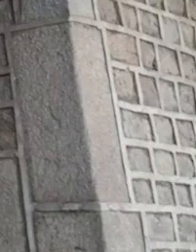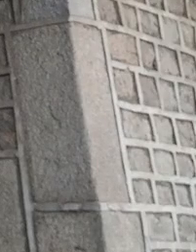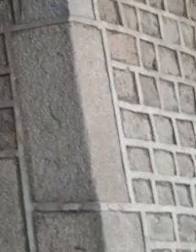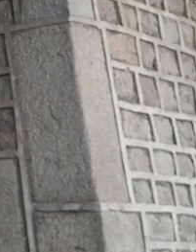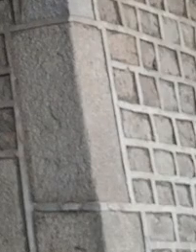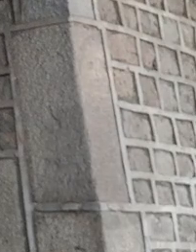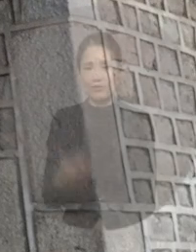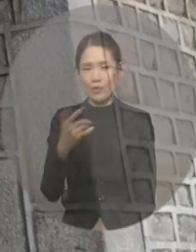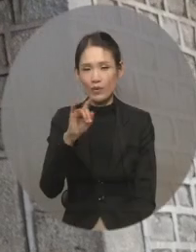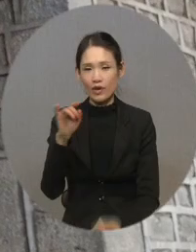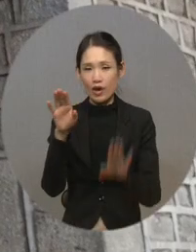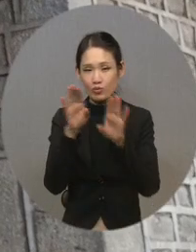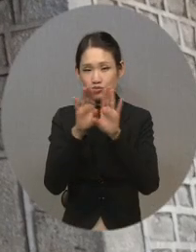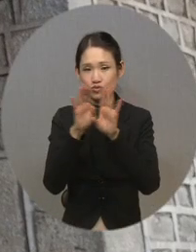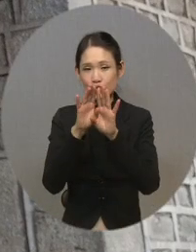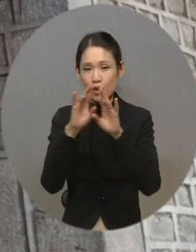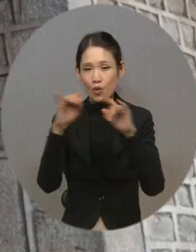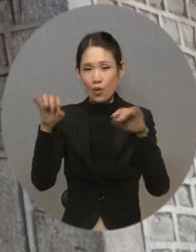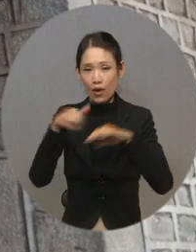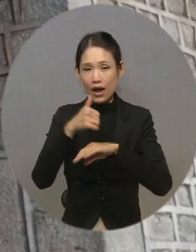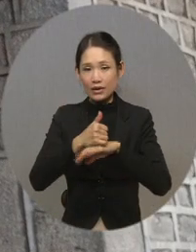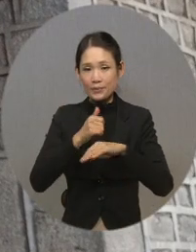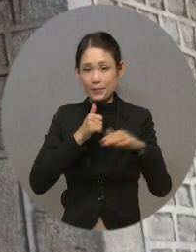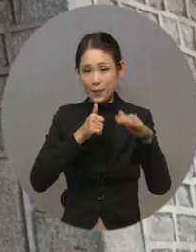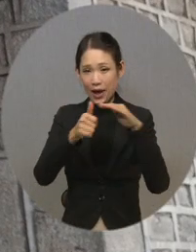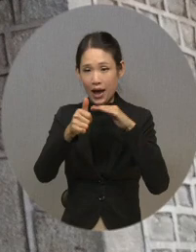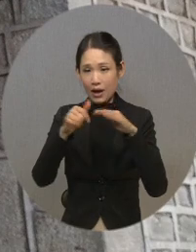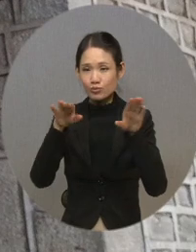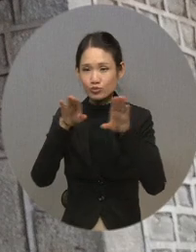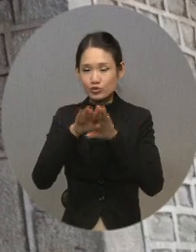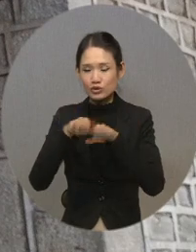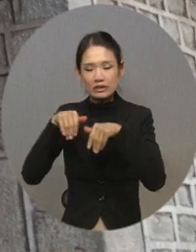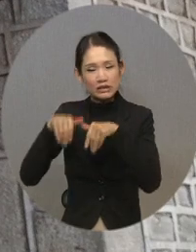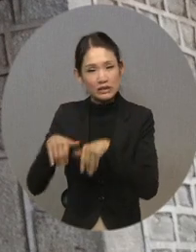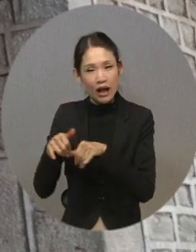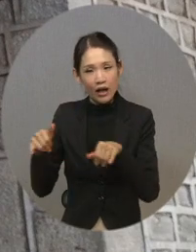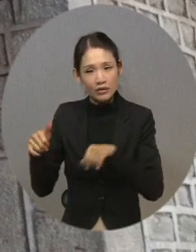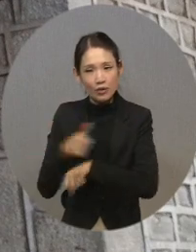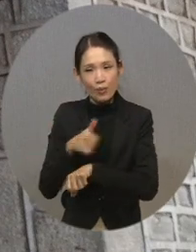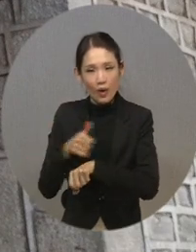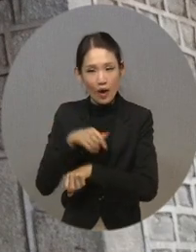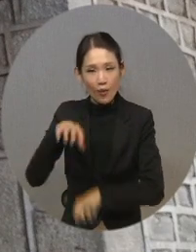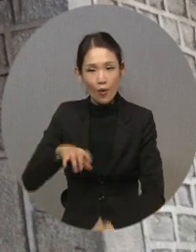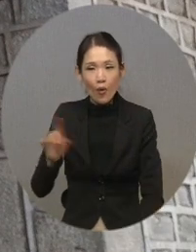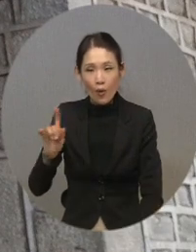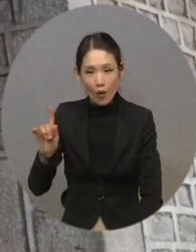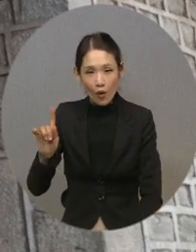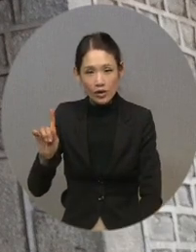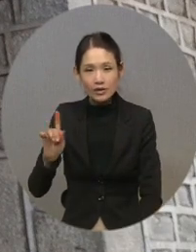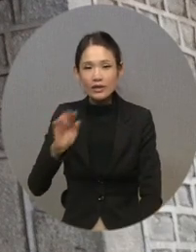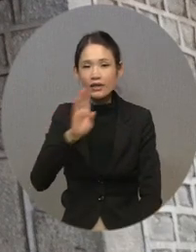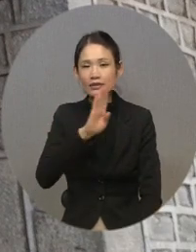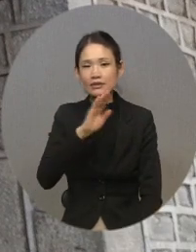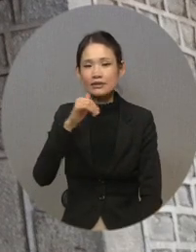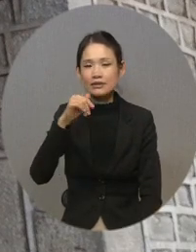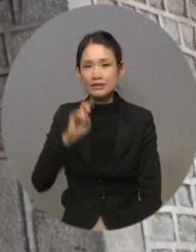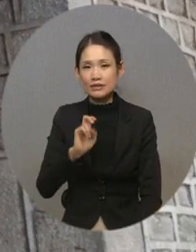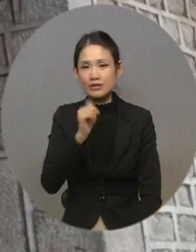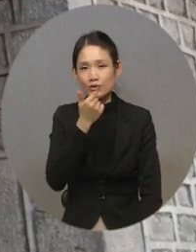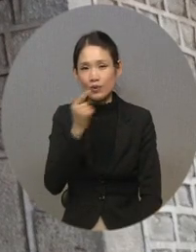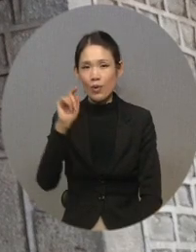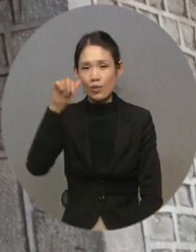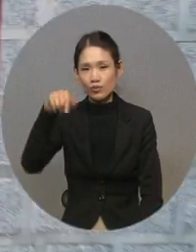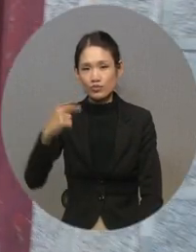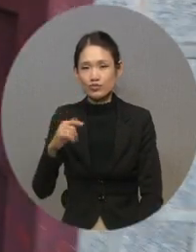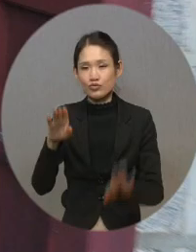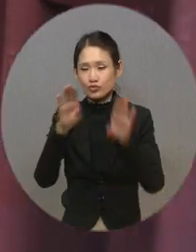도나문이 왕이 지나가는 문이라면 신하들은 어디로 드나들었을까요? 바로 이 금호문을 통해서 왕을 뵈러 갔다고